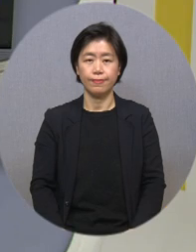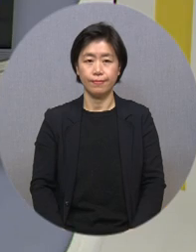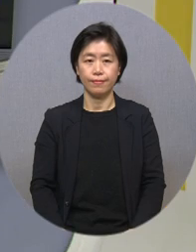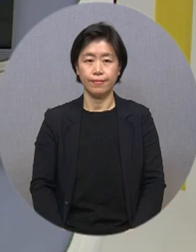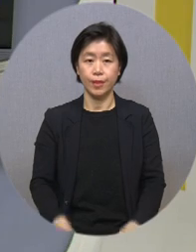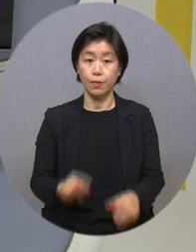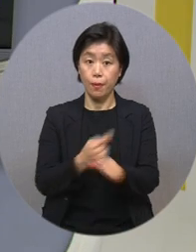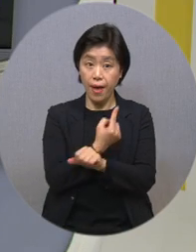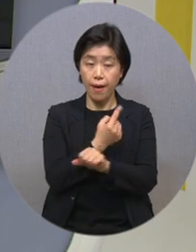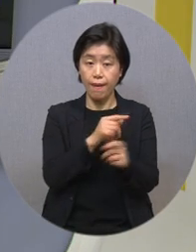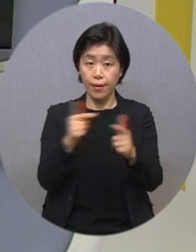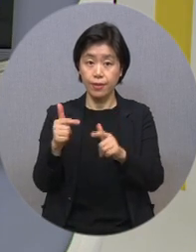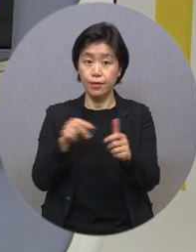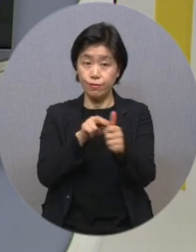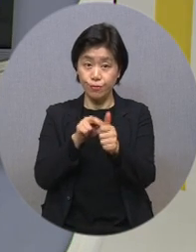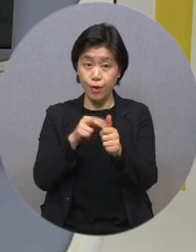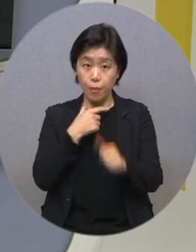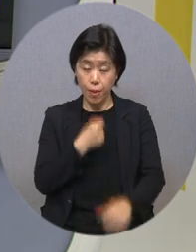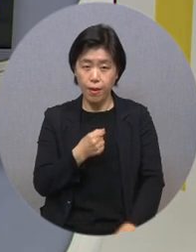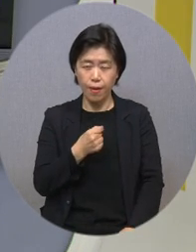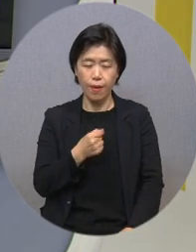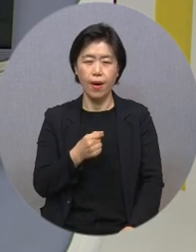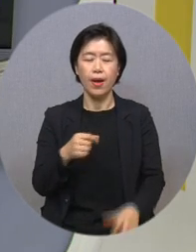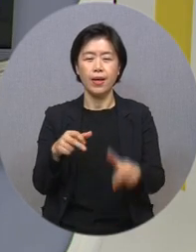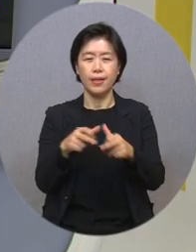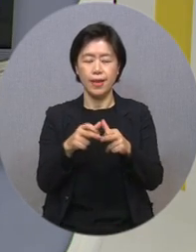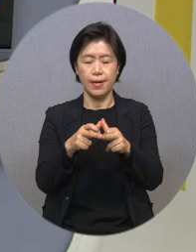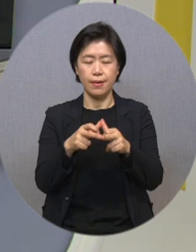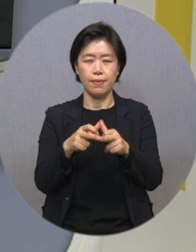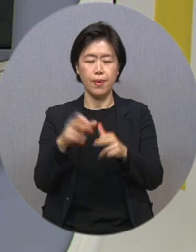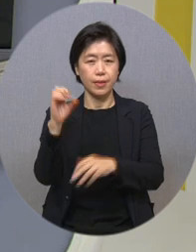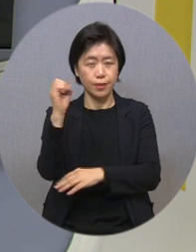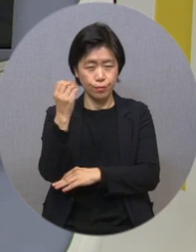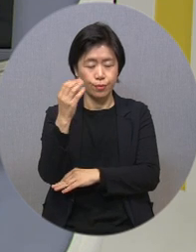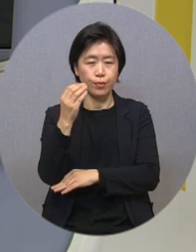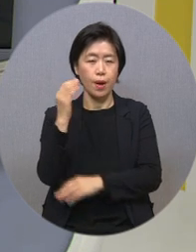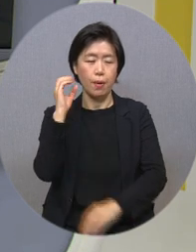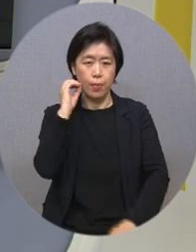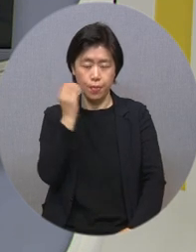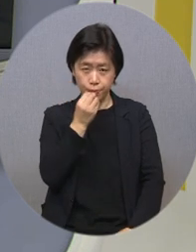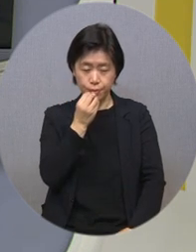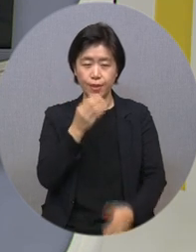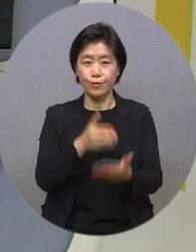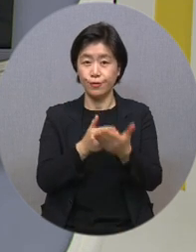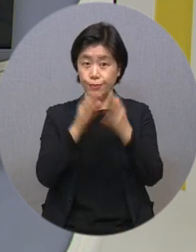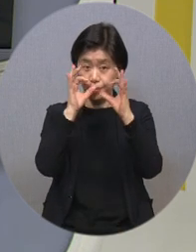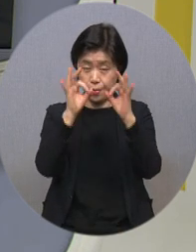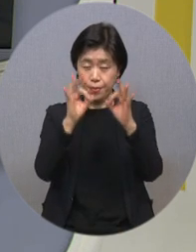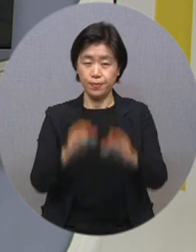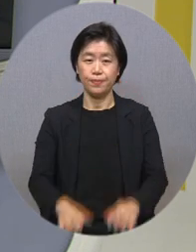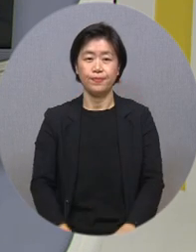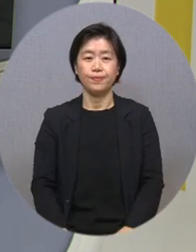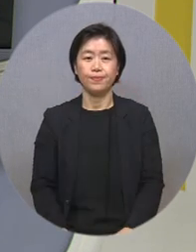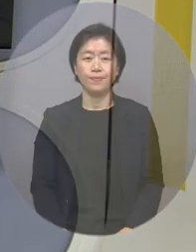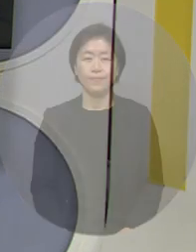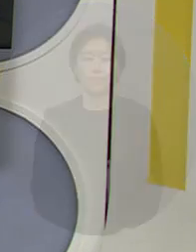이 밖에 자세한 사항은 웰페어 뉴스 홈페이지와 장애인신문, 복지TV 뉴스를 통해 확인할 수 있습니다.